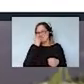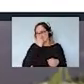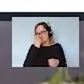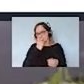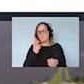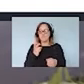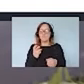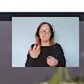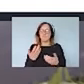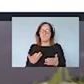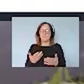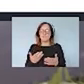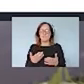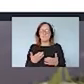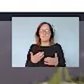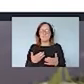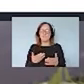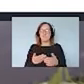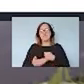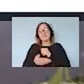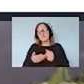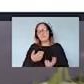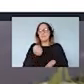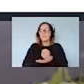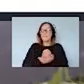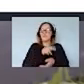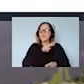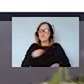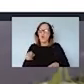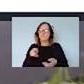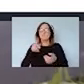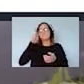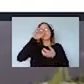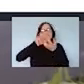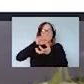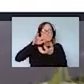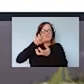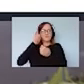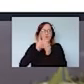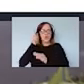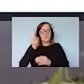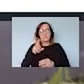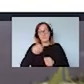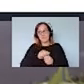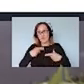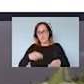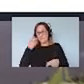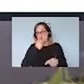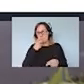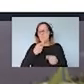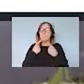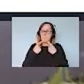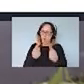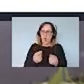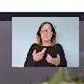po prostu takimi sprawami rządowymi związanymi z kosmosem, czy jesteś po prostu osobą ciekawą. Ja polecam